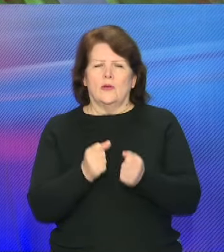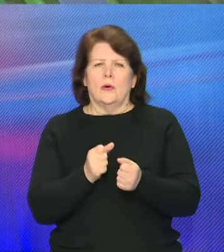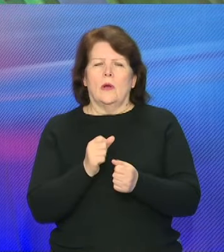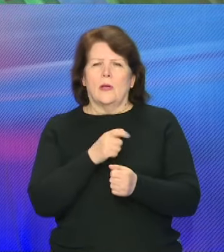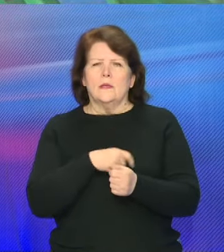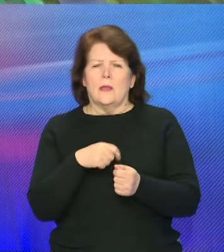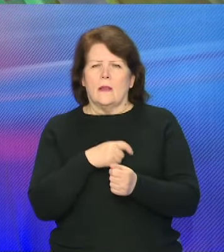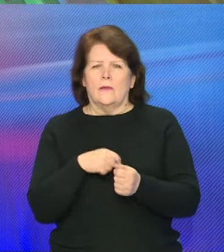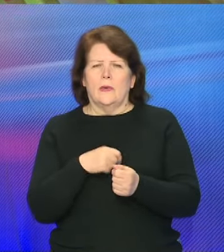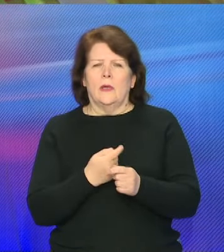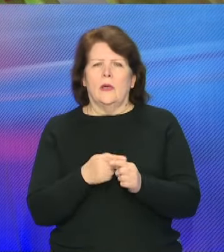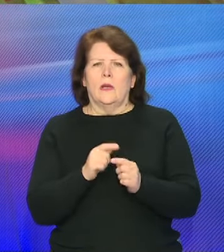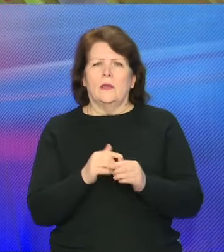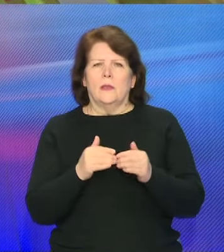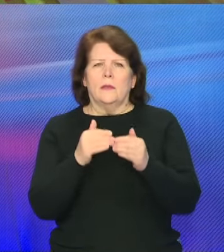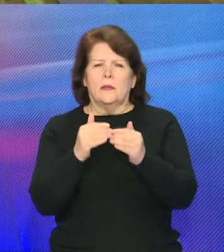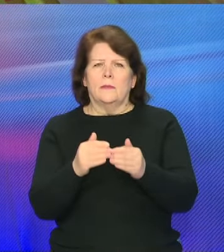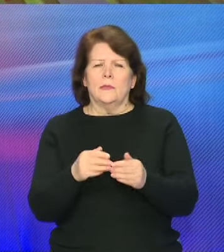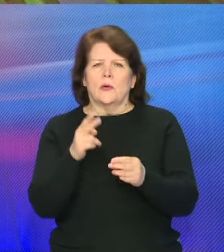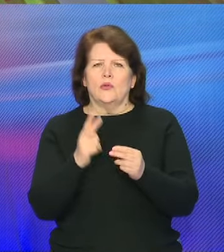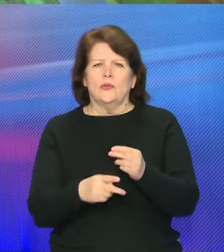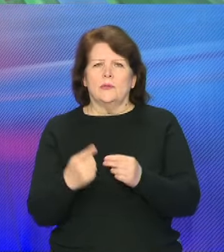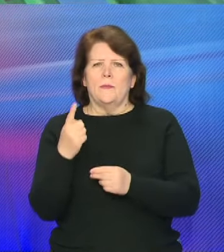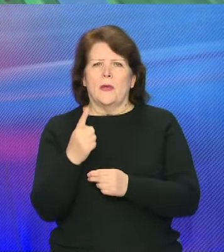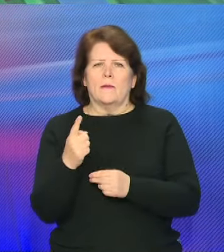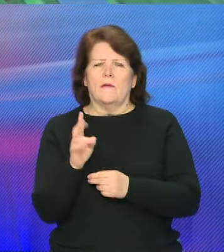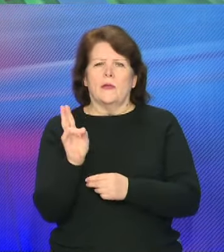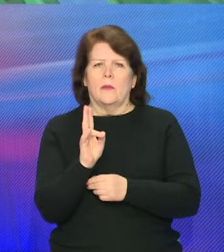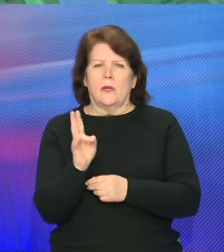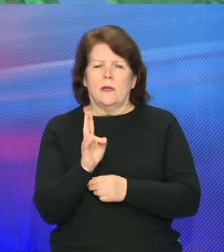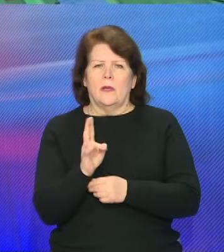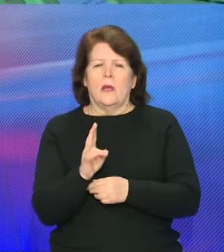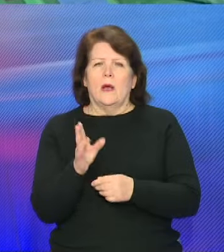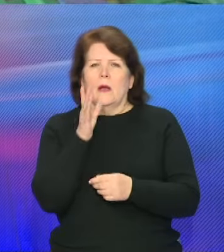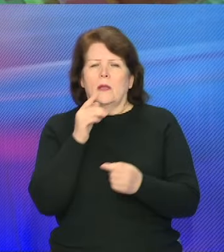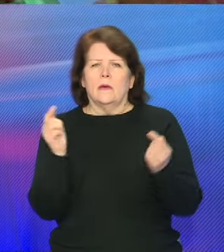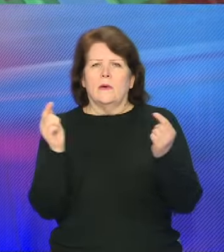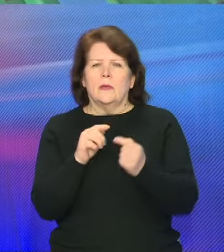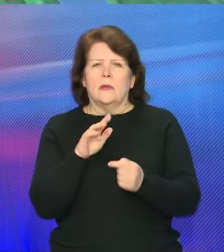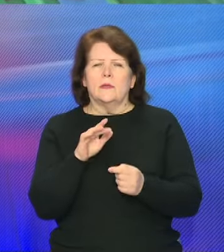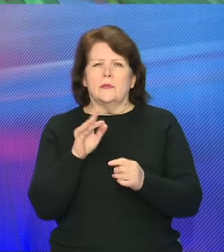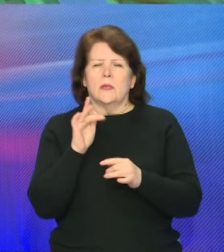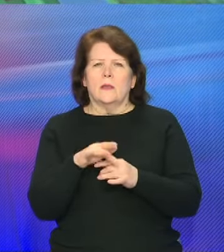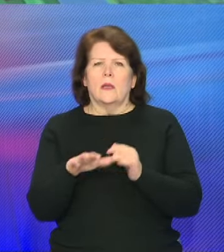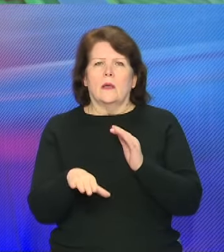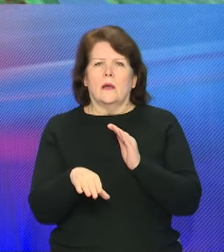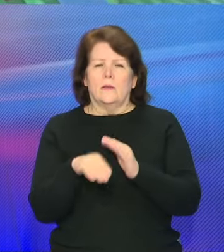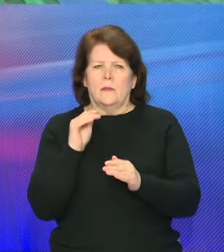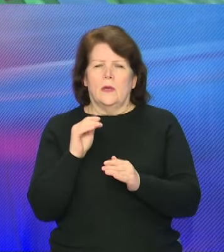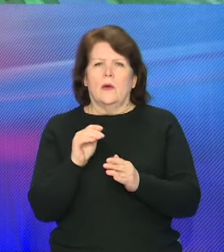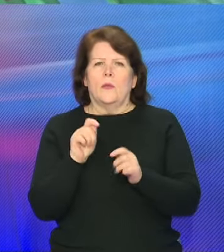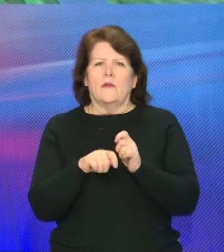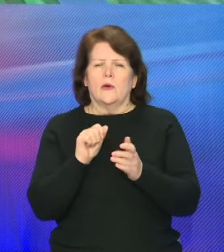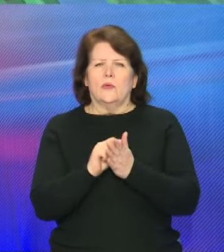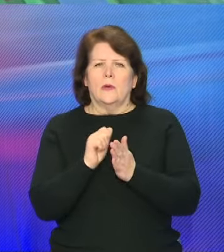кандидатів. Цей етап виборчої кампанії завершиться 1 листопада. Одночасово ЦВК проводить перевірку документів, які